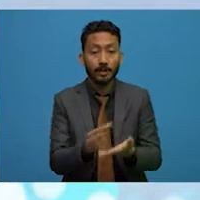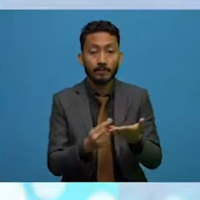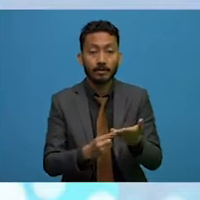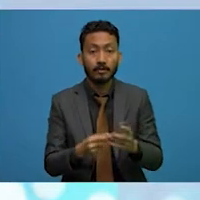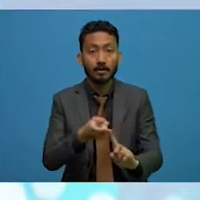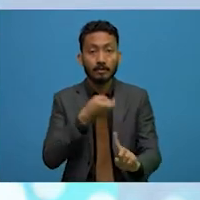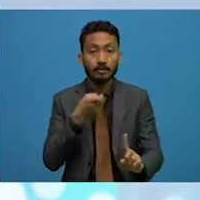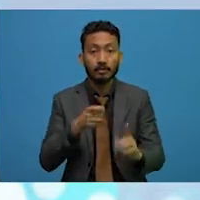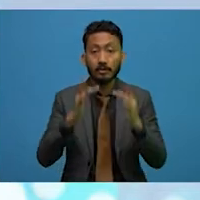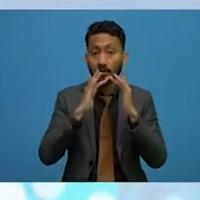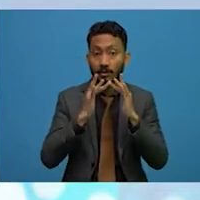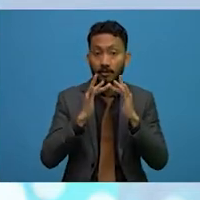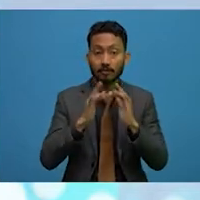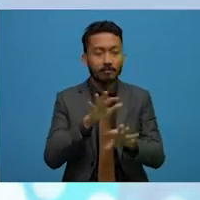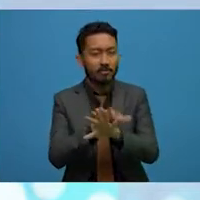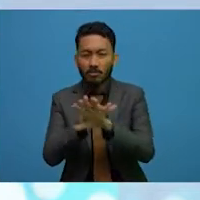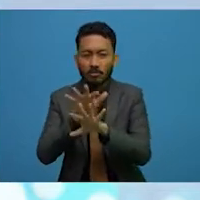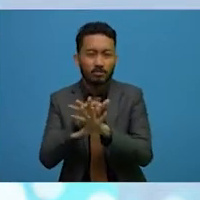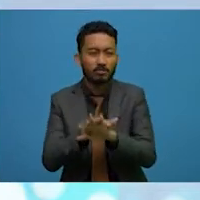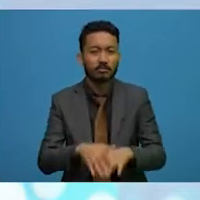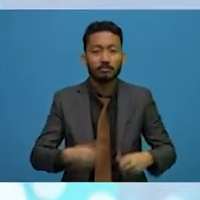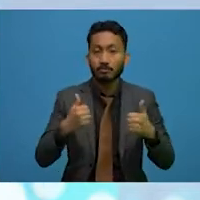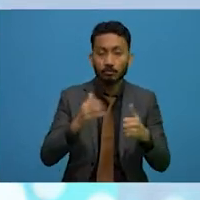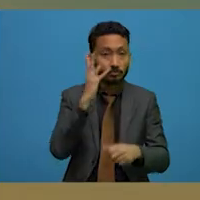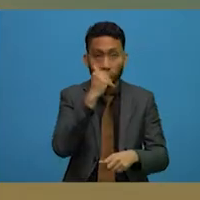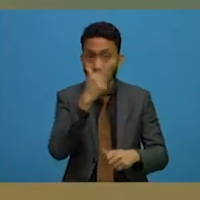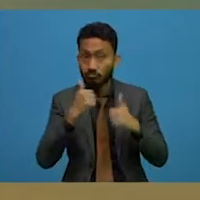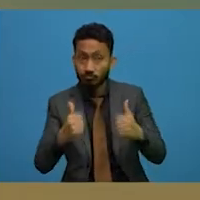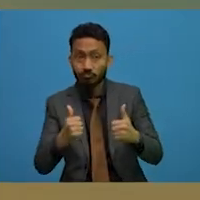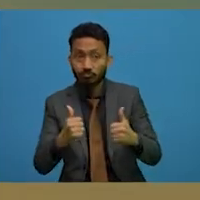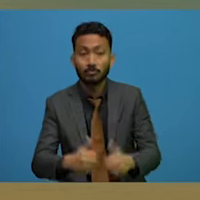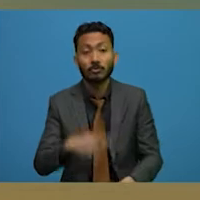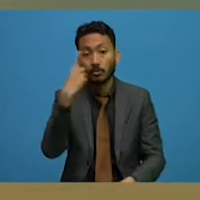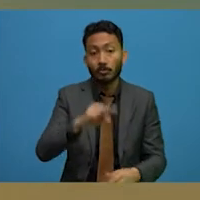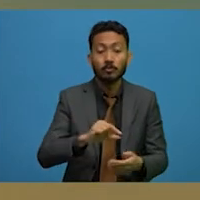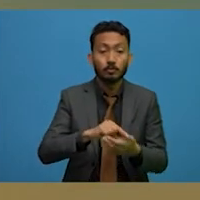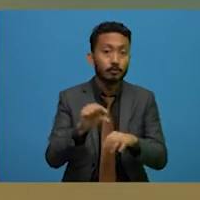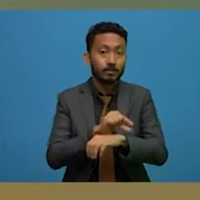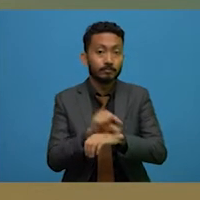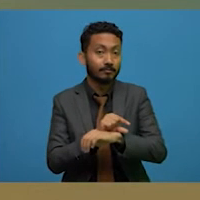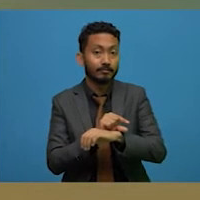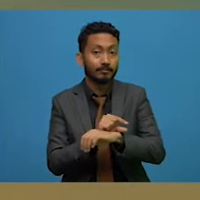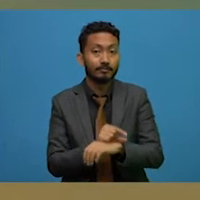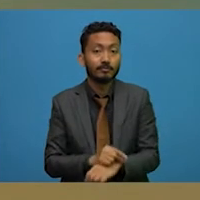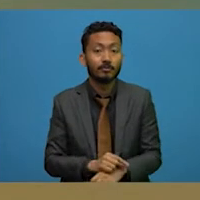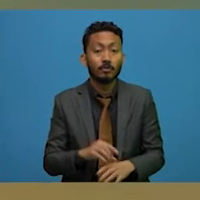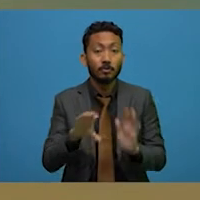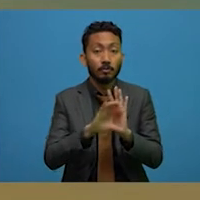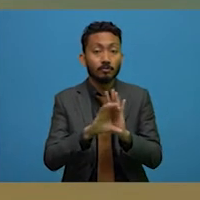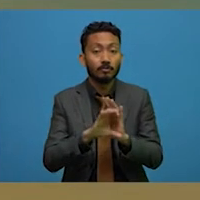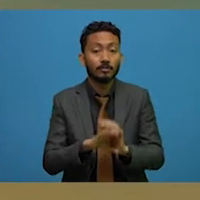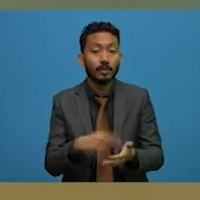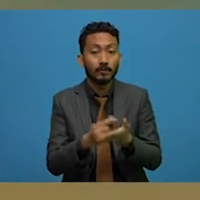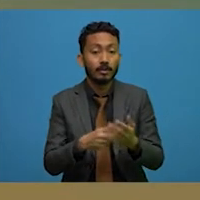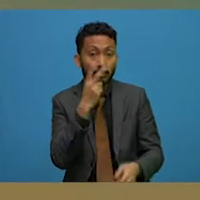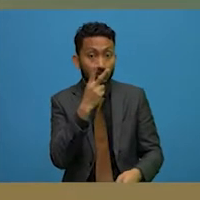lebih variasi dan menarik untuk digunakan. Contohnya, grafik hantuah yang